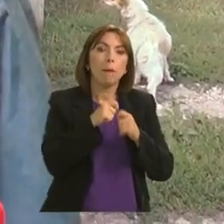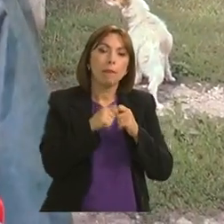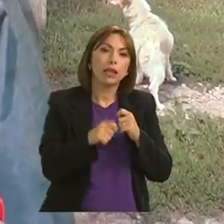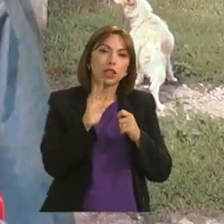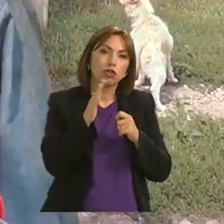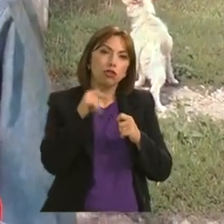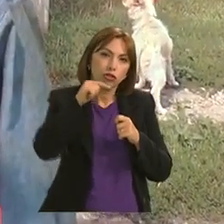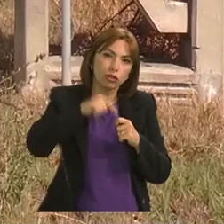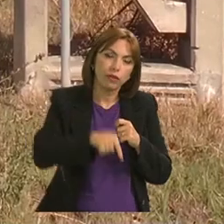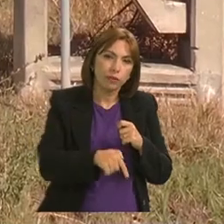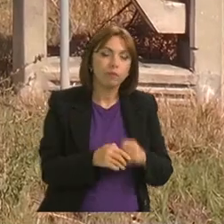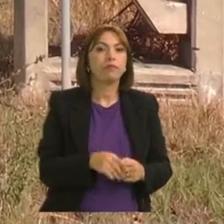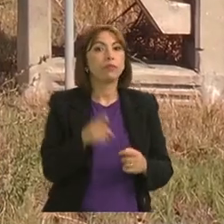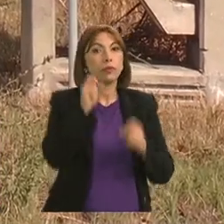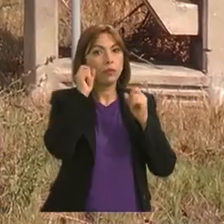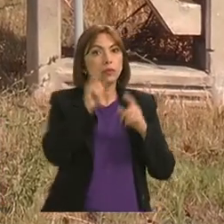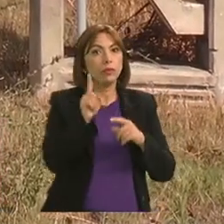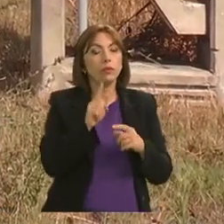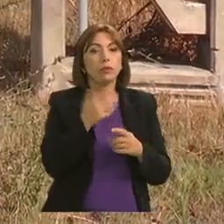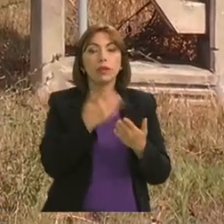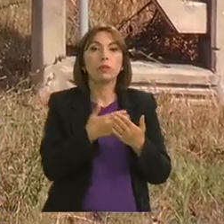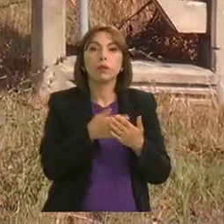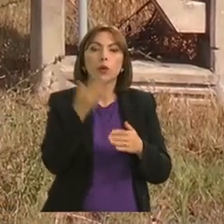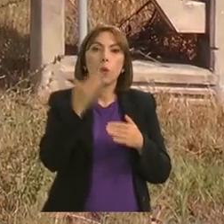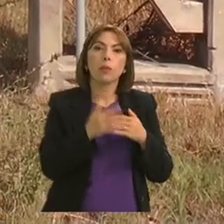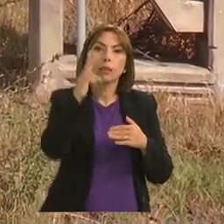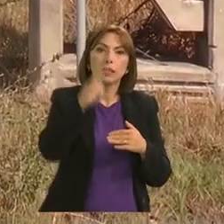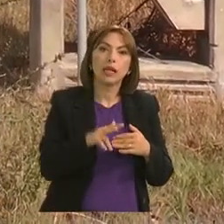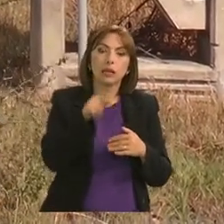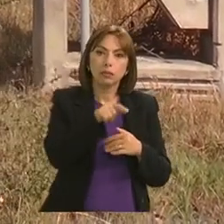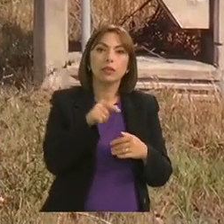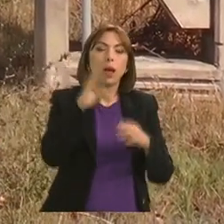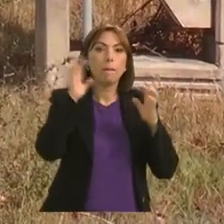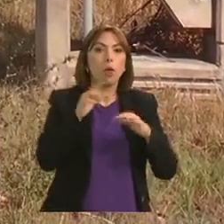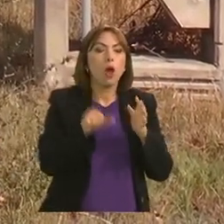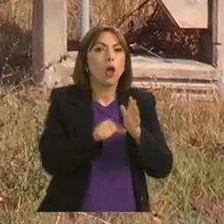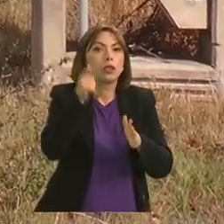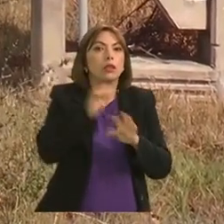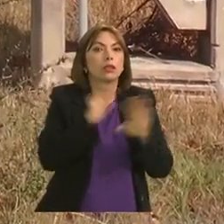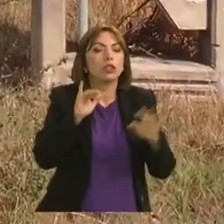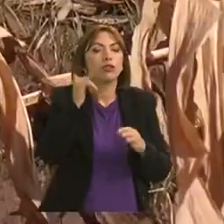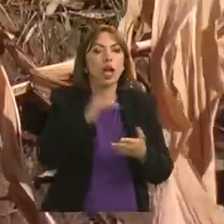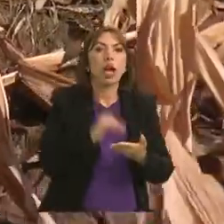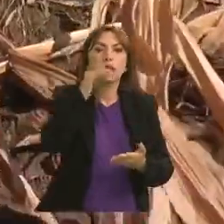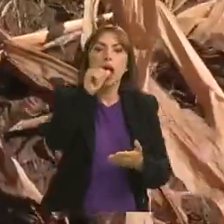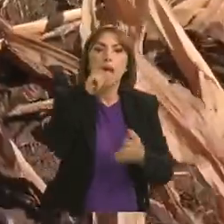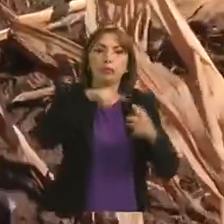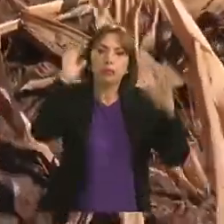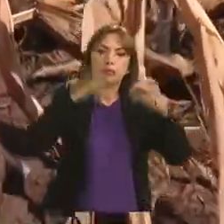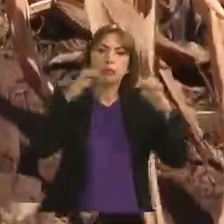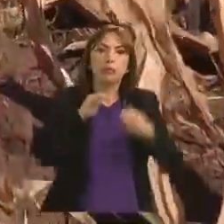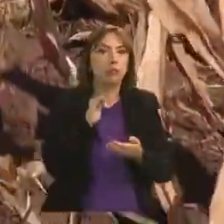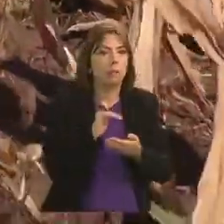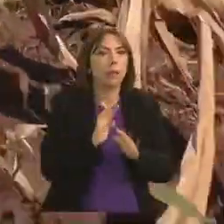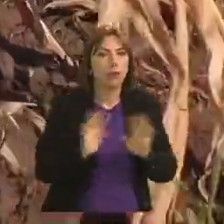și ceva a scăzut. Nici nu e de mirare, având în vedere că în ultimele 3 luni în Cudalbi a plouat doar o dată, iar cantitatea de apă căzută a fost